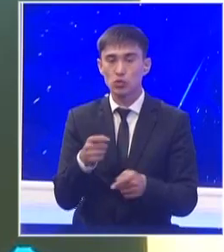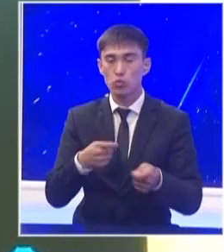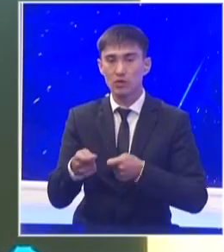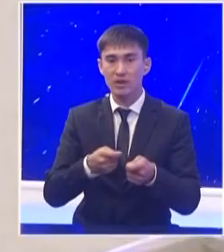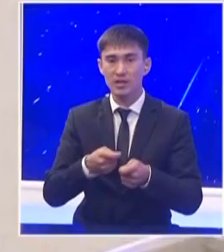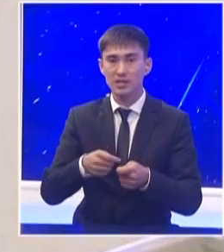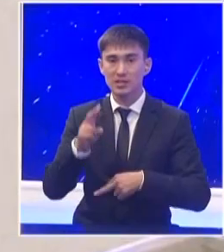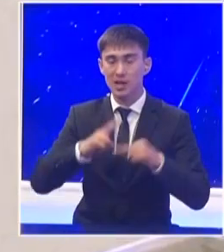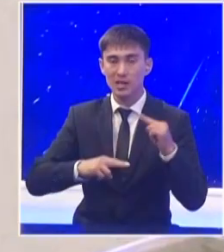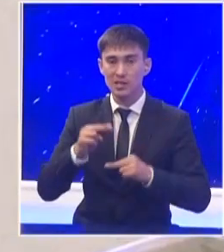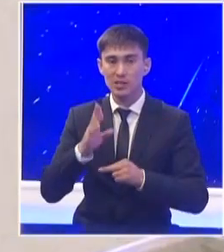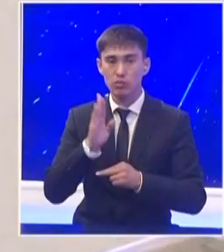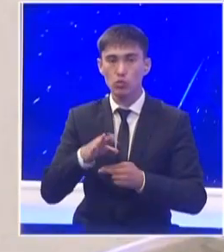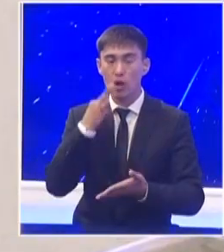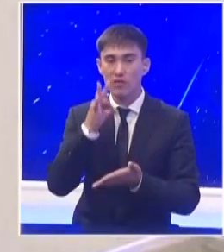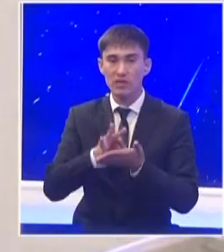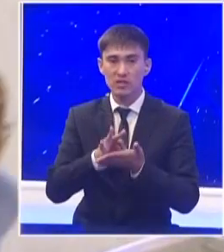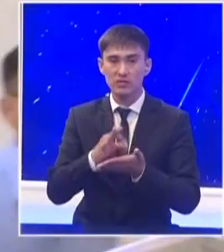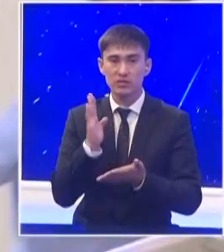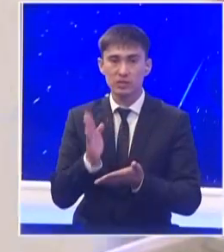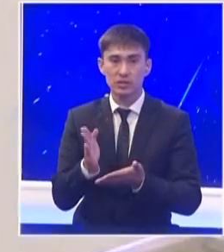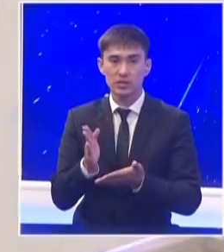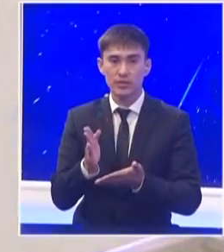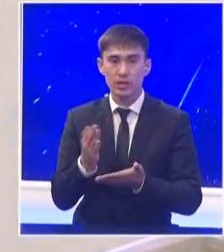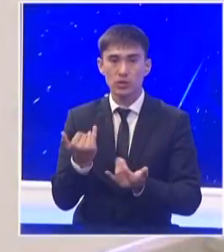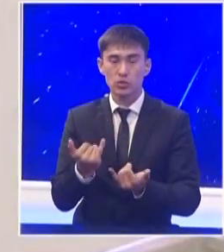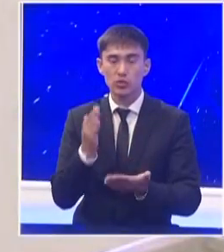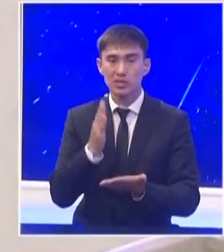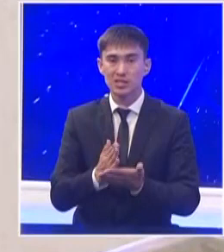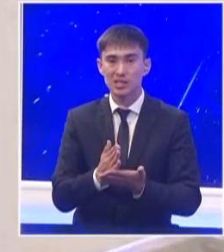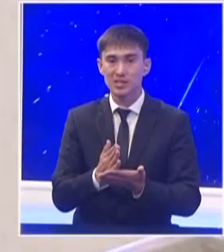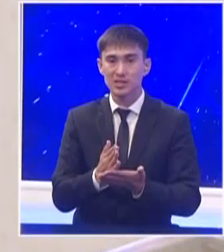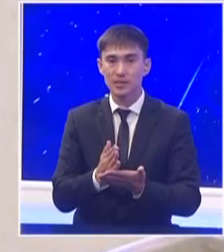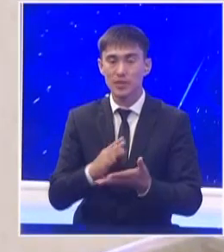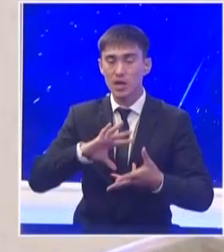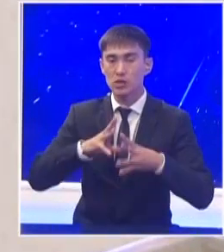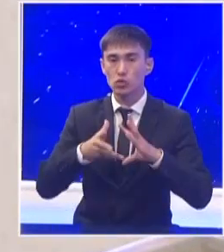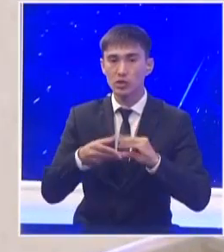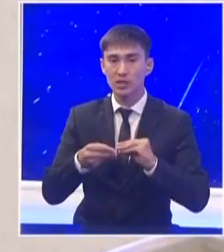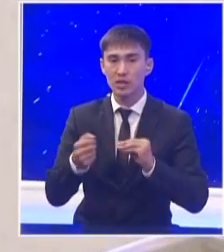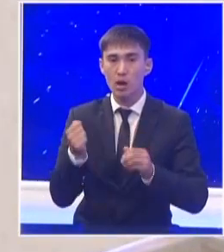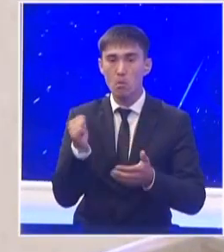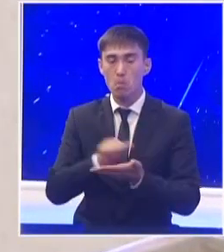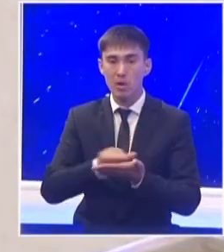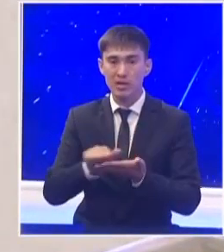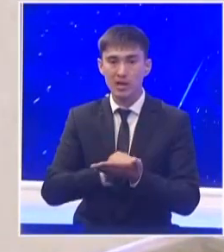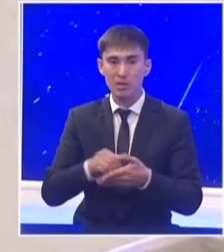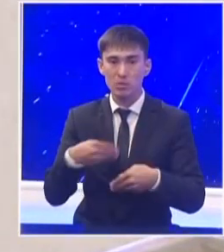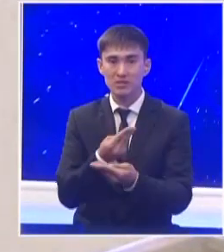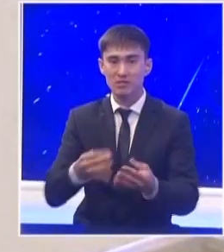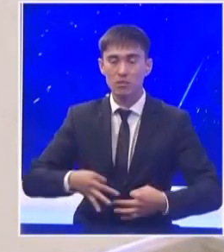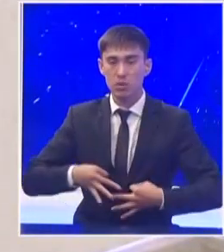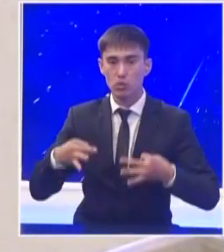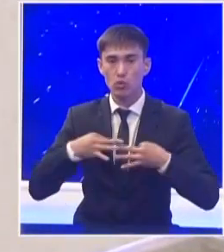управления строительства привлекаются к ответственности. Тут есть результаты и материалы представления